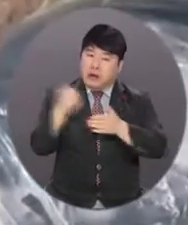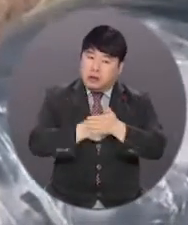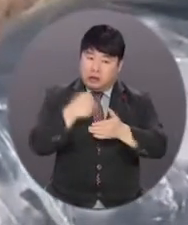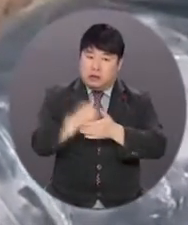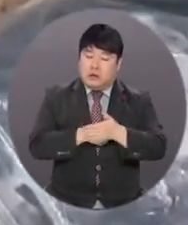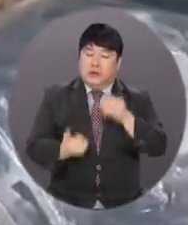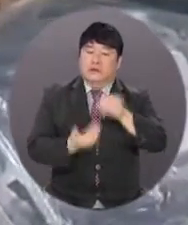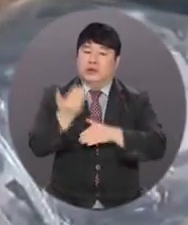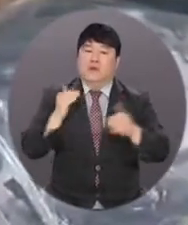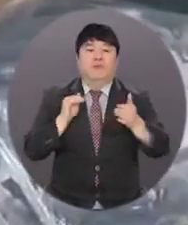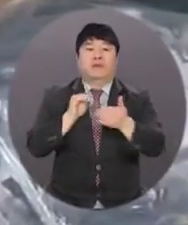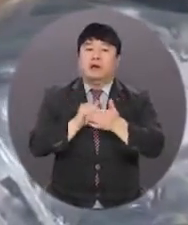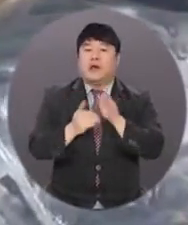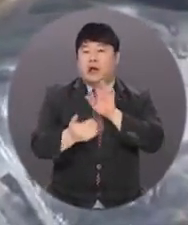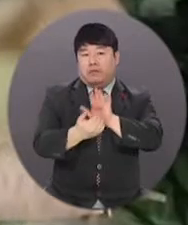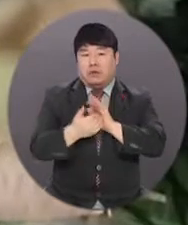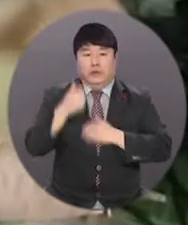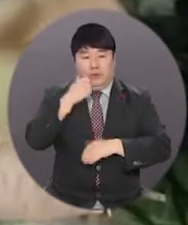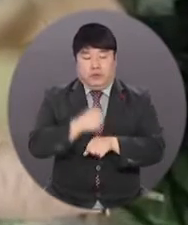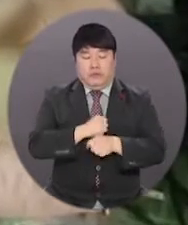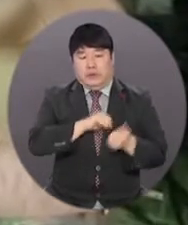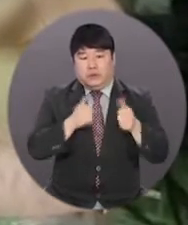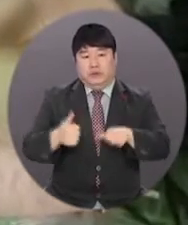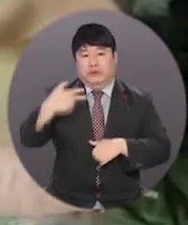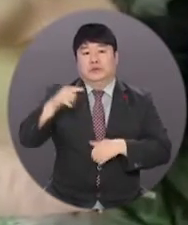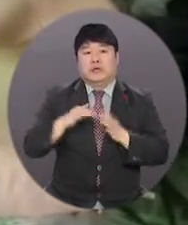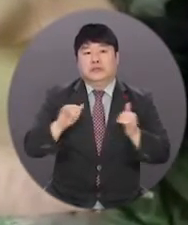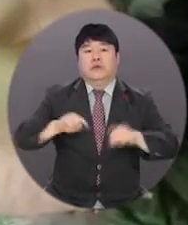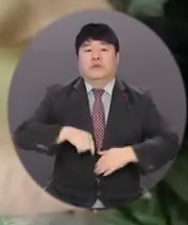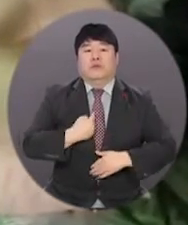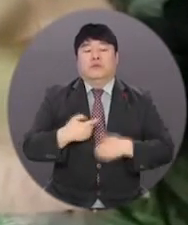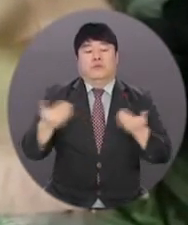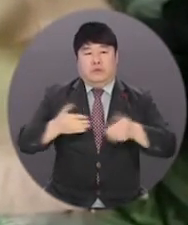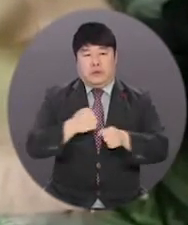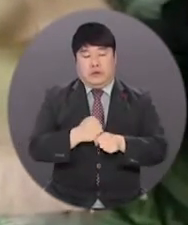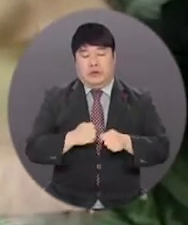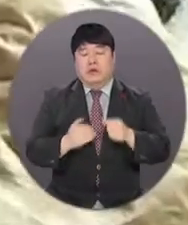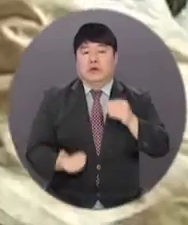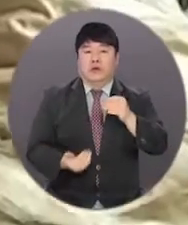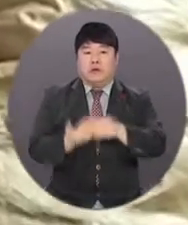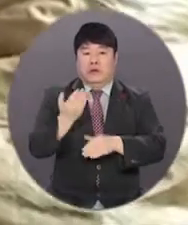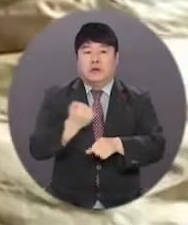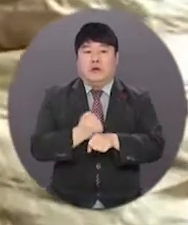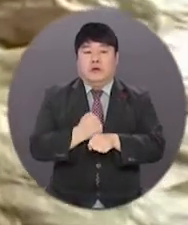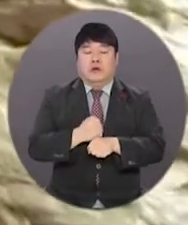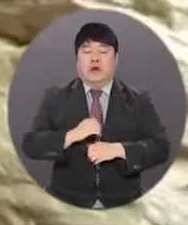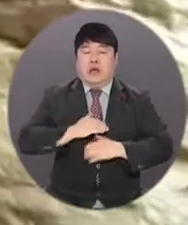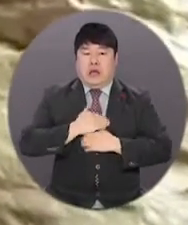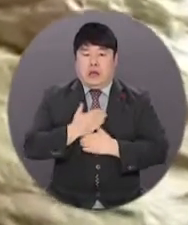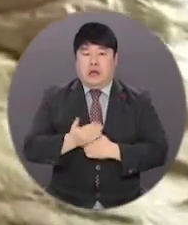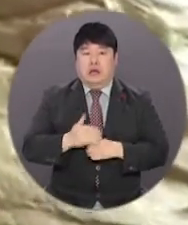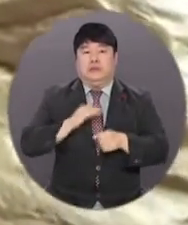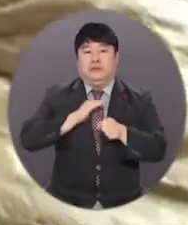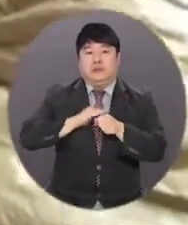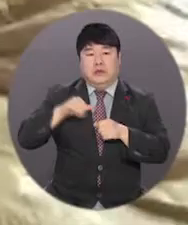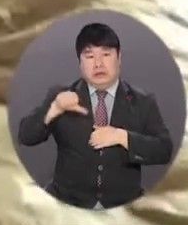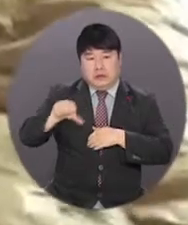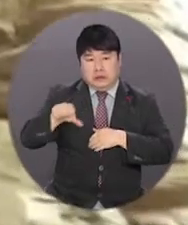안타까운 참변을 막지 못했습니다. 숨진 장 씨가 홀로 일하다 변을 당해 안전장치를 쓸 겨를도 없었기